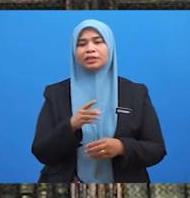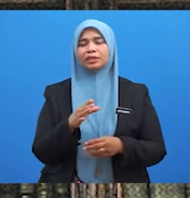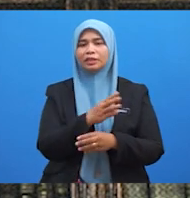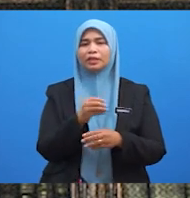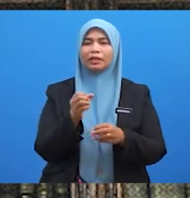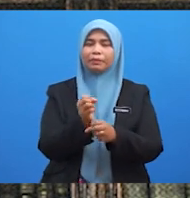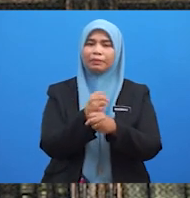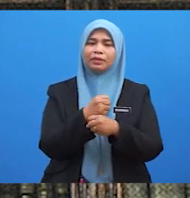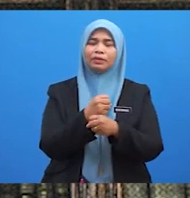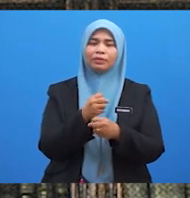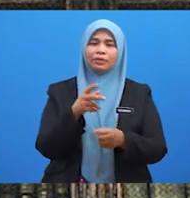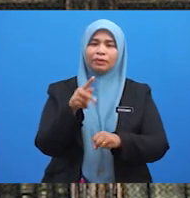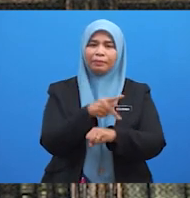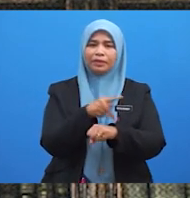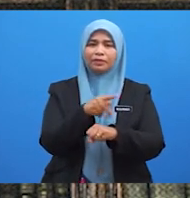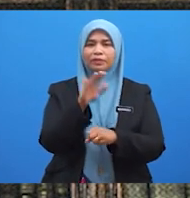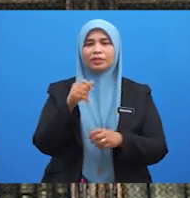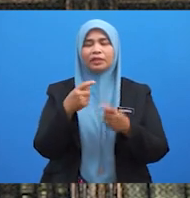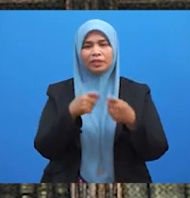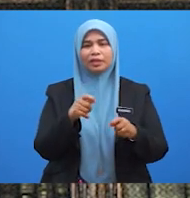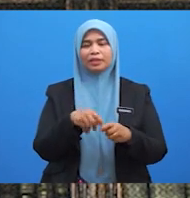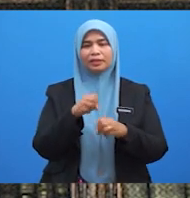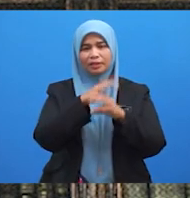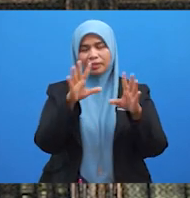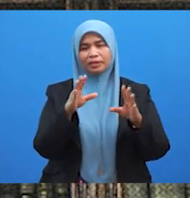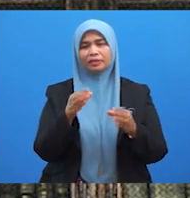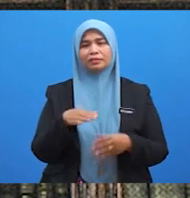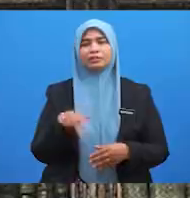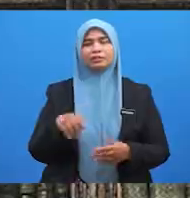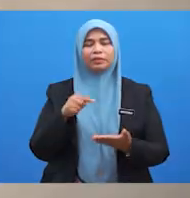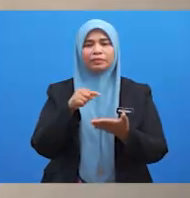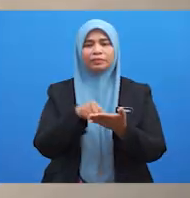pantun yang telah diterangkan sebelum ini.